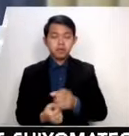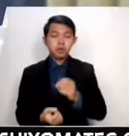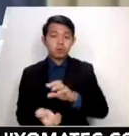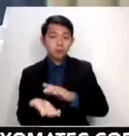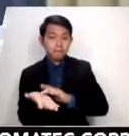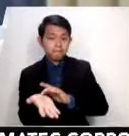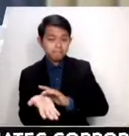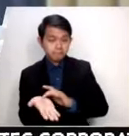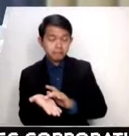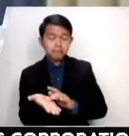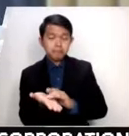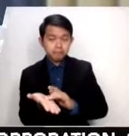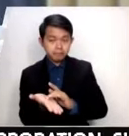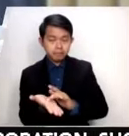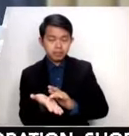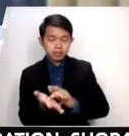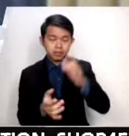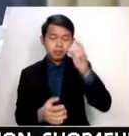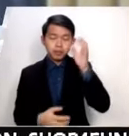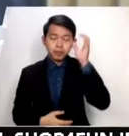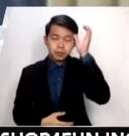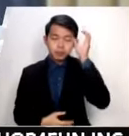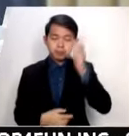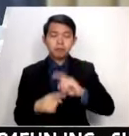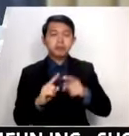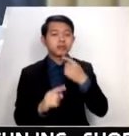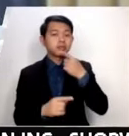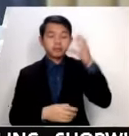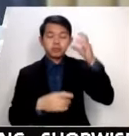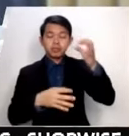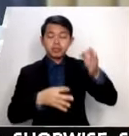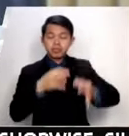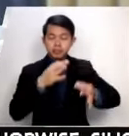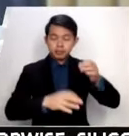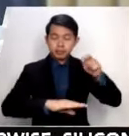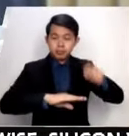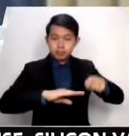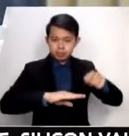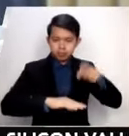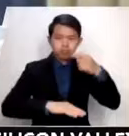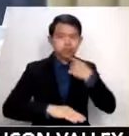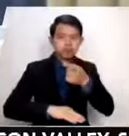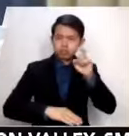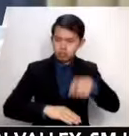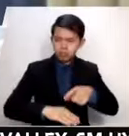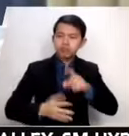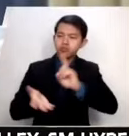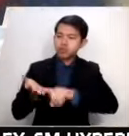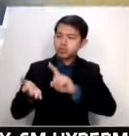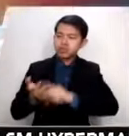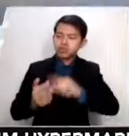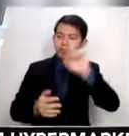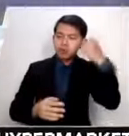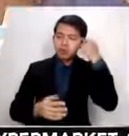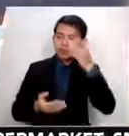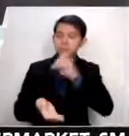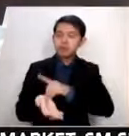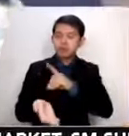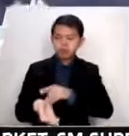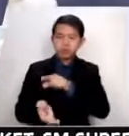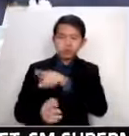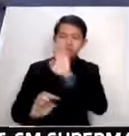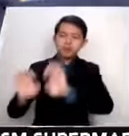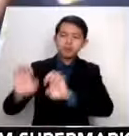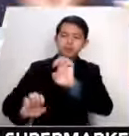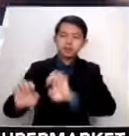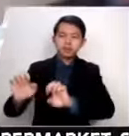Kaya nga ang order ni judge ay dapat siyang tignan ng isang government doctor po. Habang ang